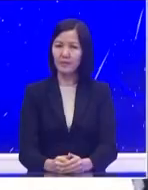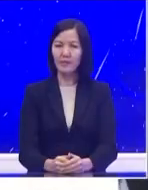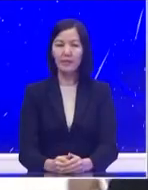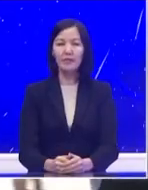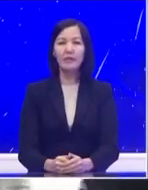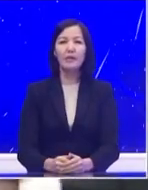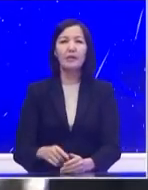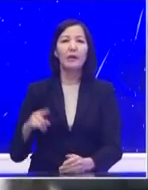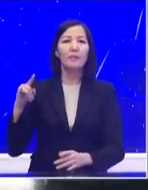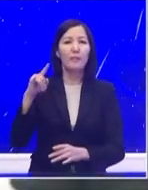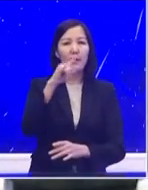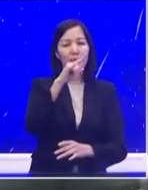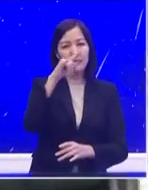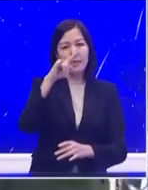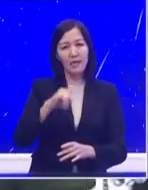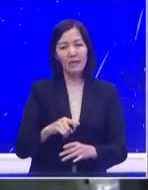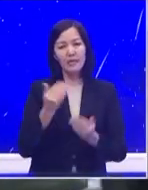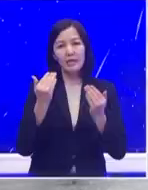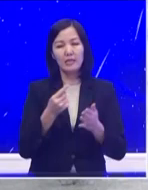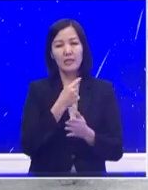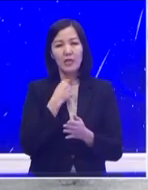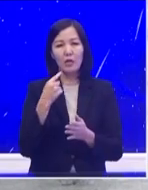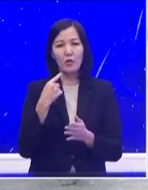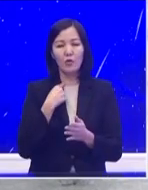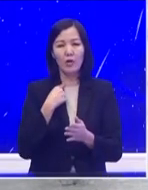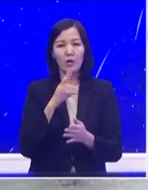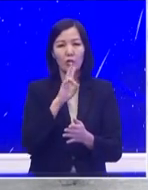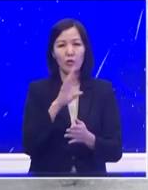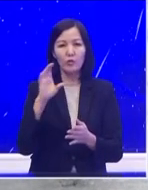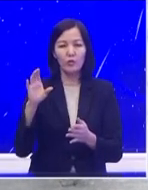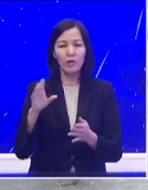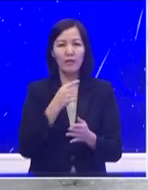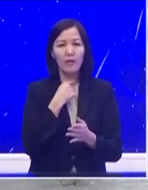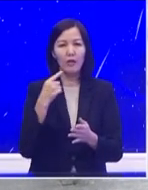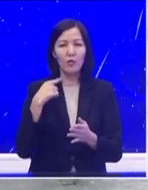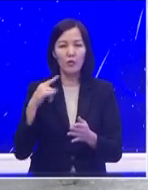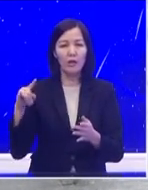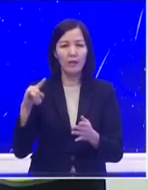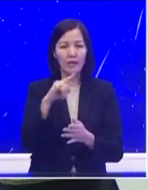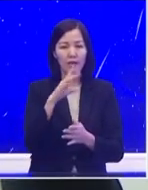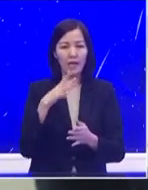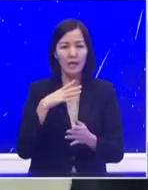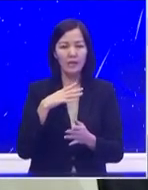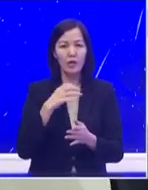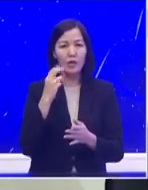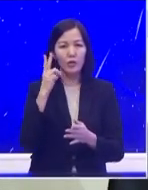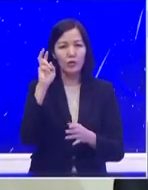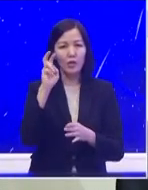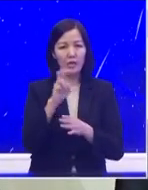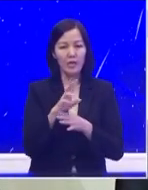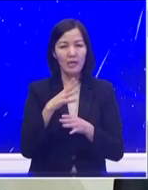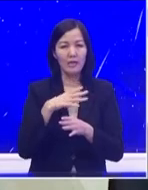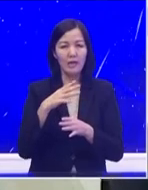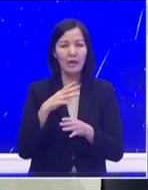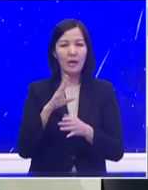Барыс келіс әзірге толастамайтын Талдықорған әуежайы. Әдеттегі Нұрсұлтан Талдықорған бағыты. Жолаушылардың бір тобы түс ауа келіп түсті.